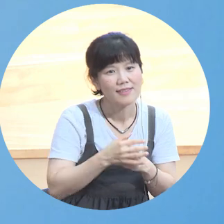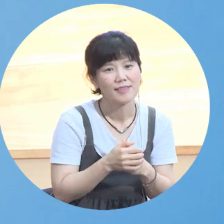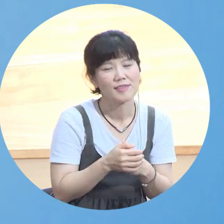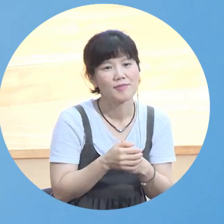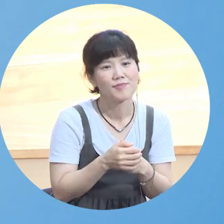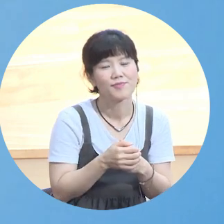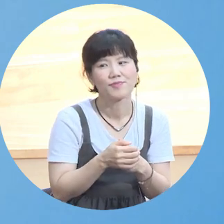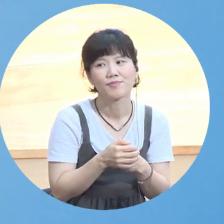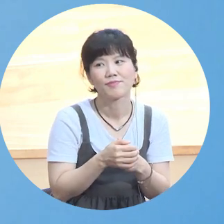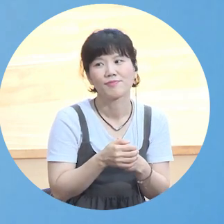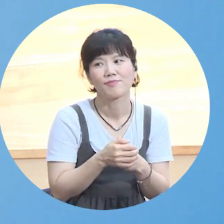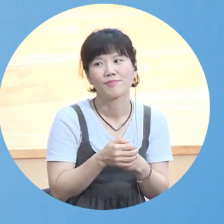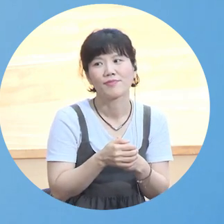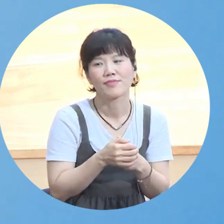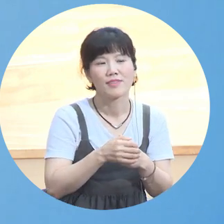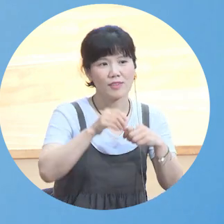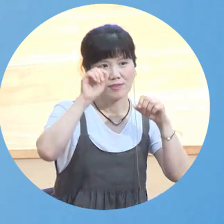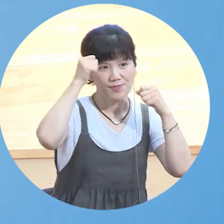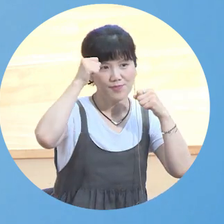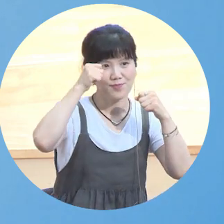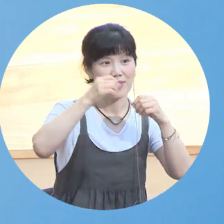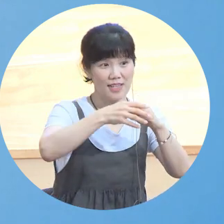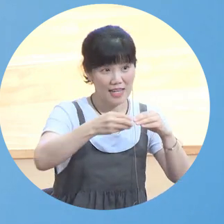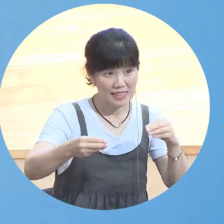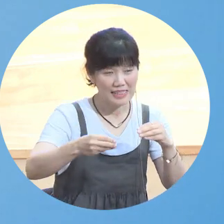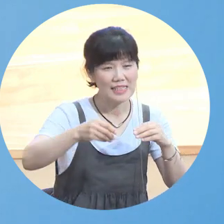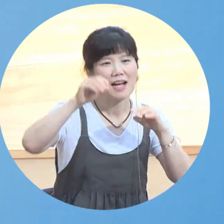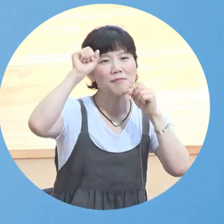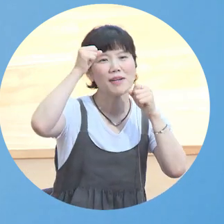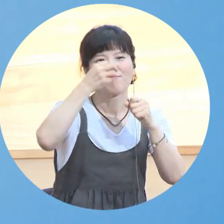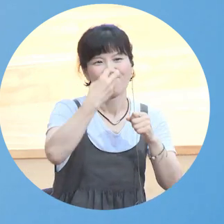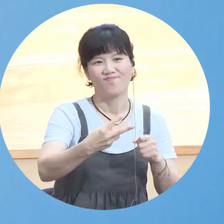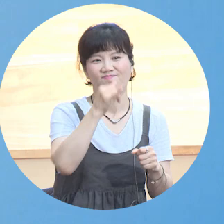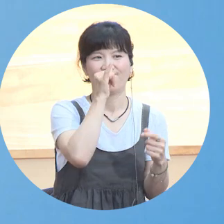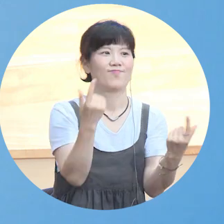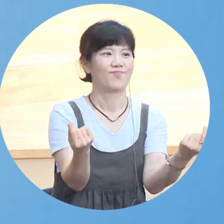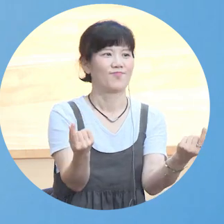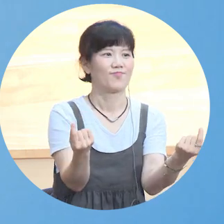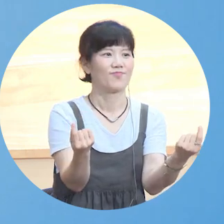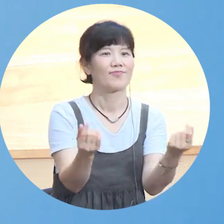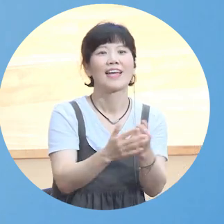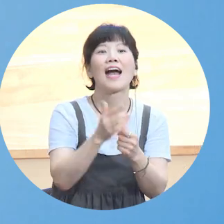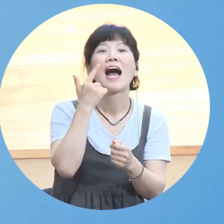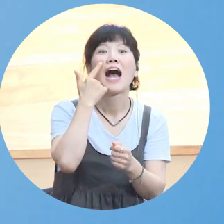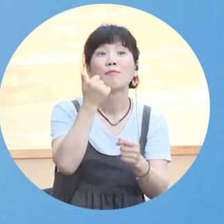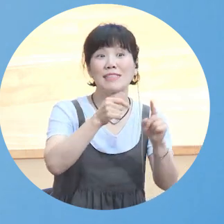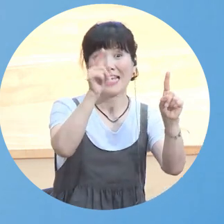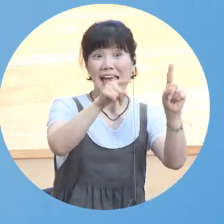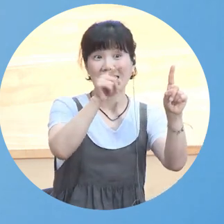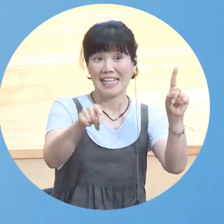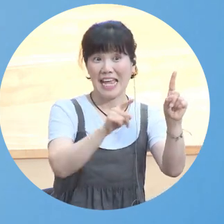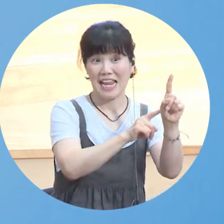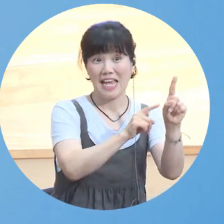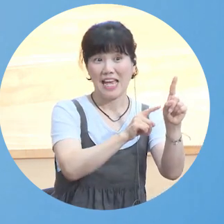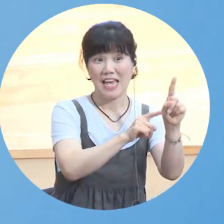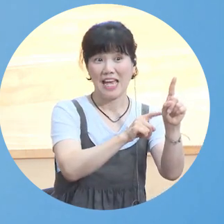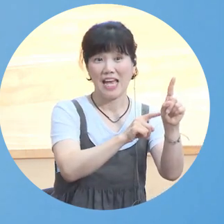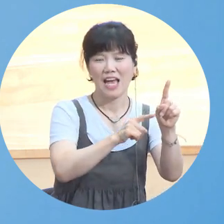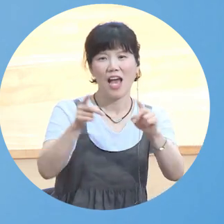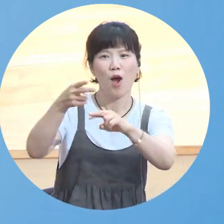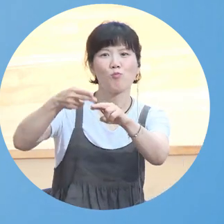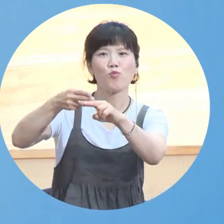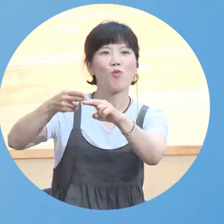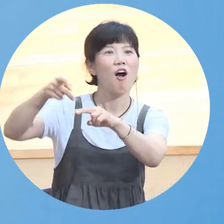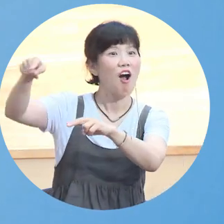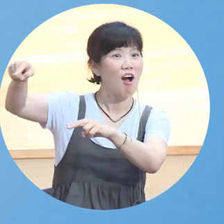구두를 벗은 2 발해석 이민 한다 아버지 한 사람이 북쪽의 대고 소리를 친다 밥